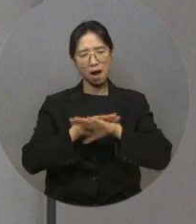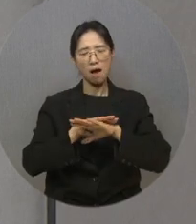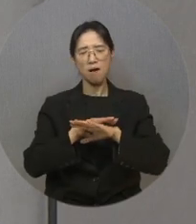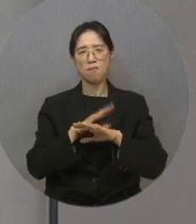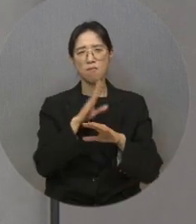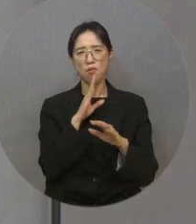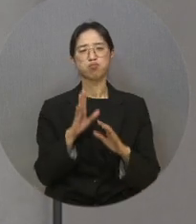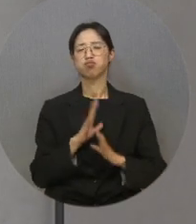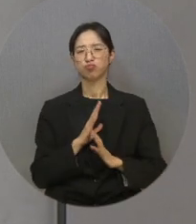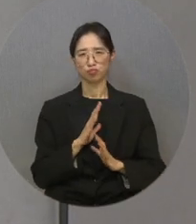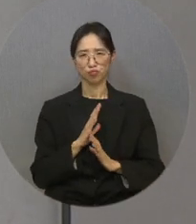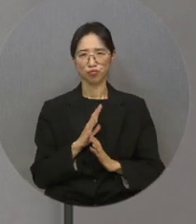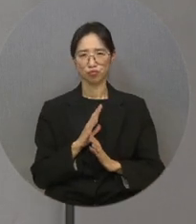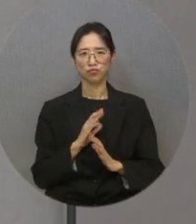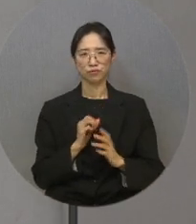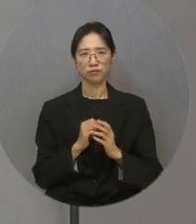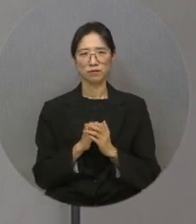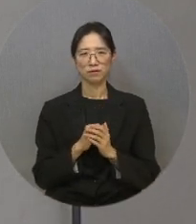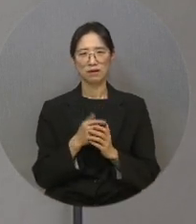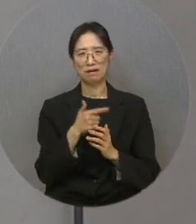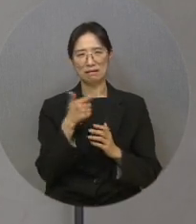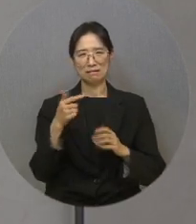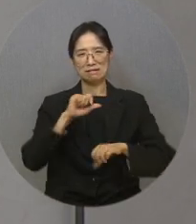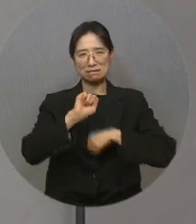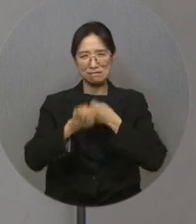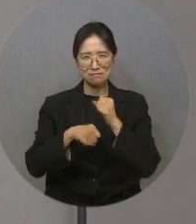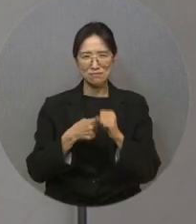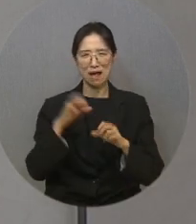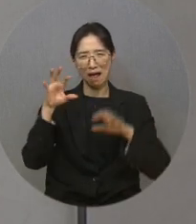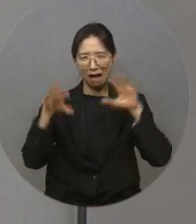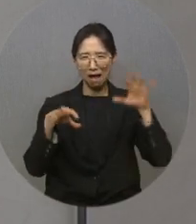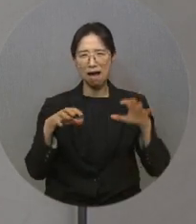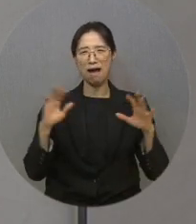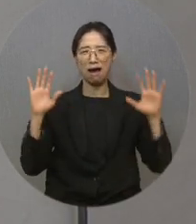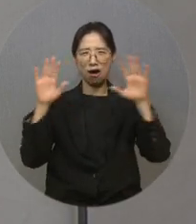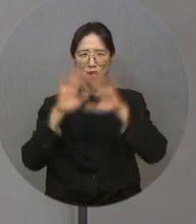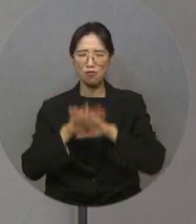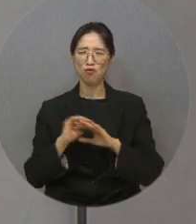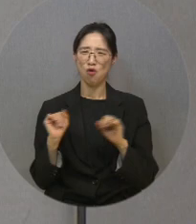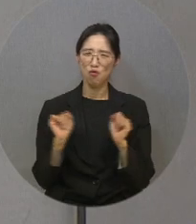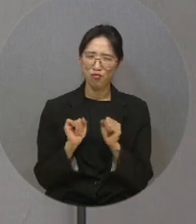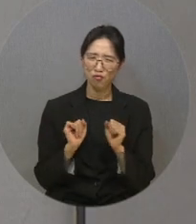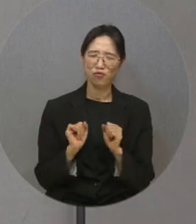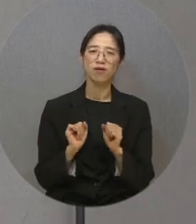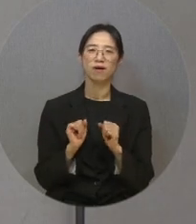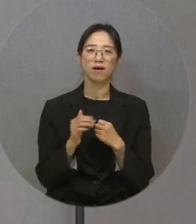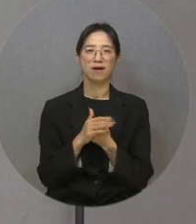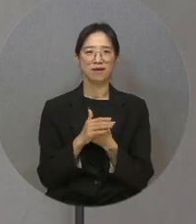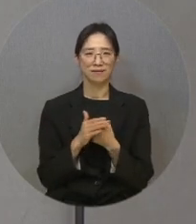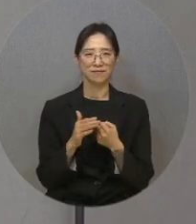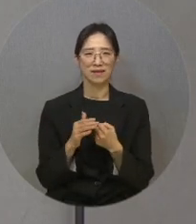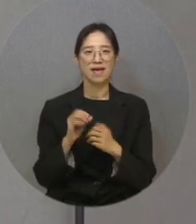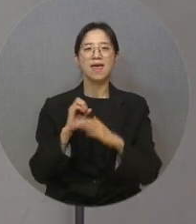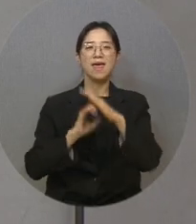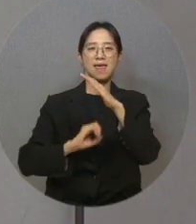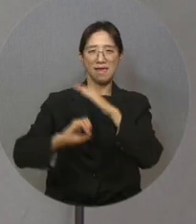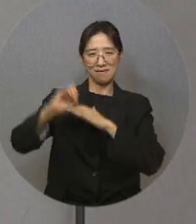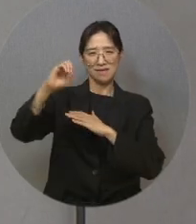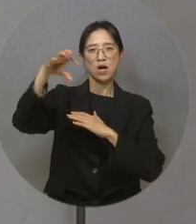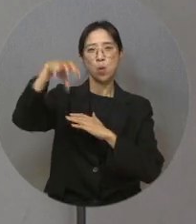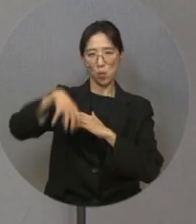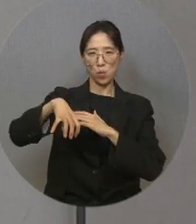굉장히 무서워요. 큰 짐승들도 나타나지 어둠도 나타나지 추위도 나타나지 그래서 해가 뜨는